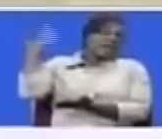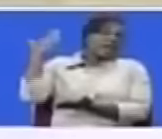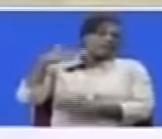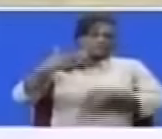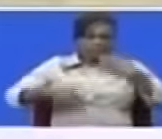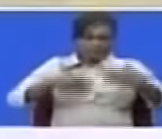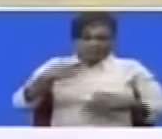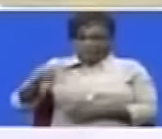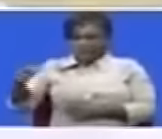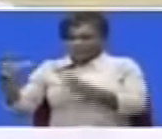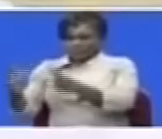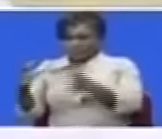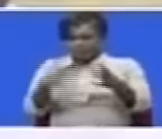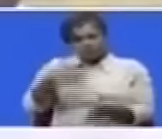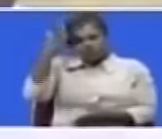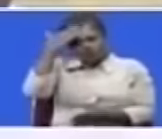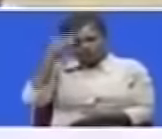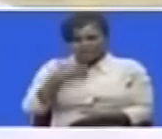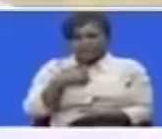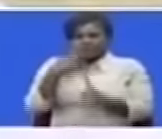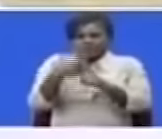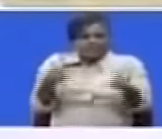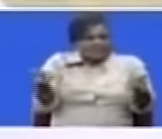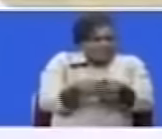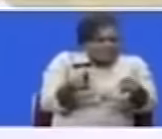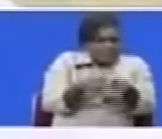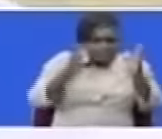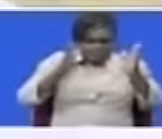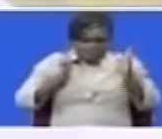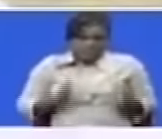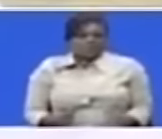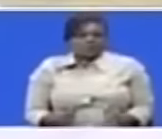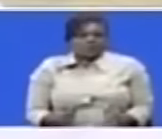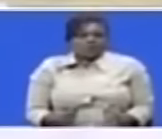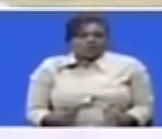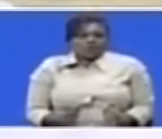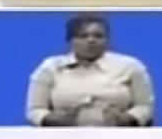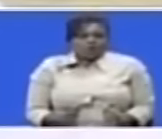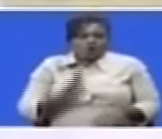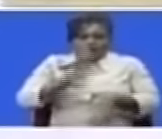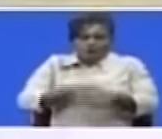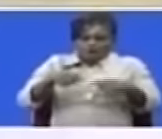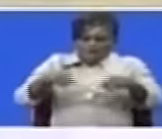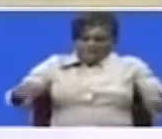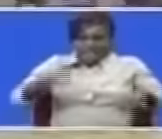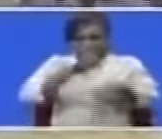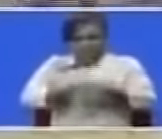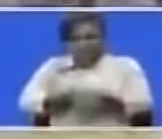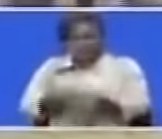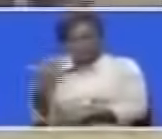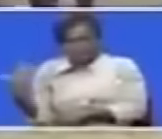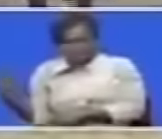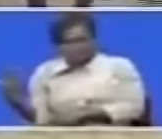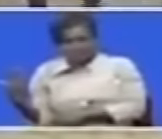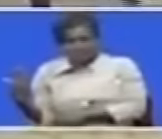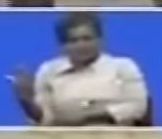zamani. These other teams depend on the knowledge borrowed from the same guy or materials obtained from online and other manuals to